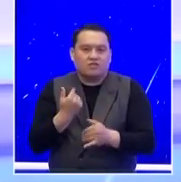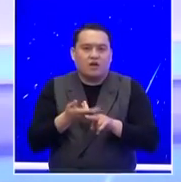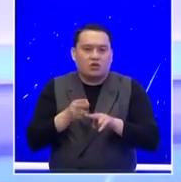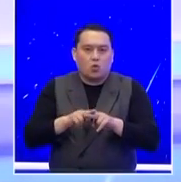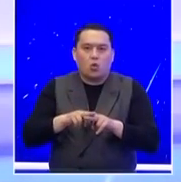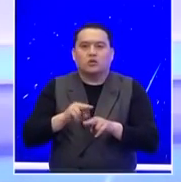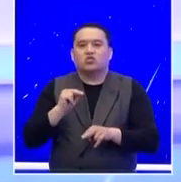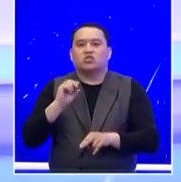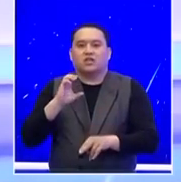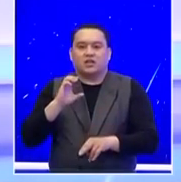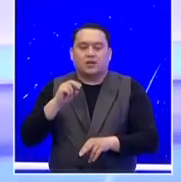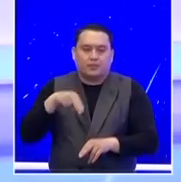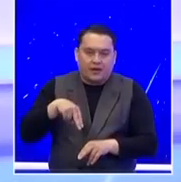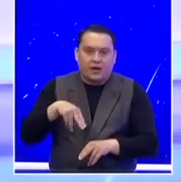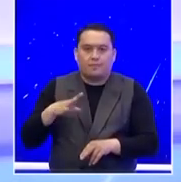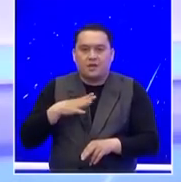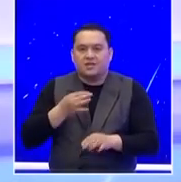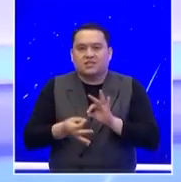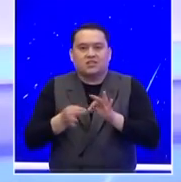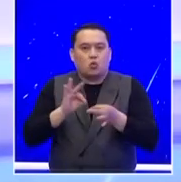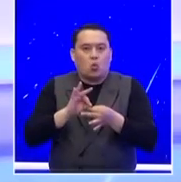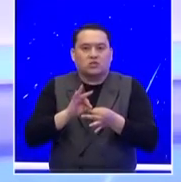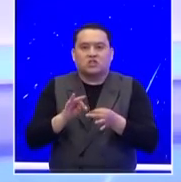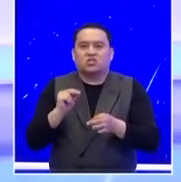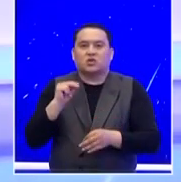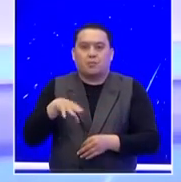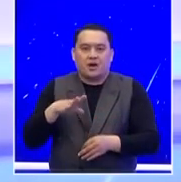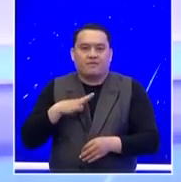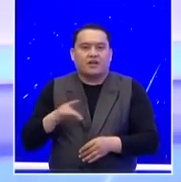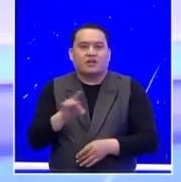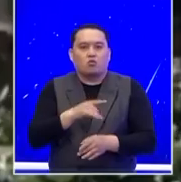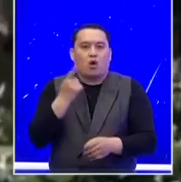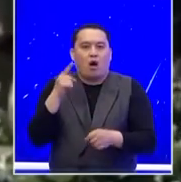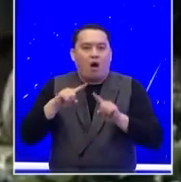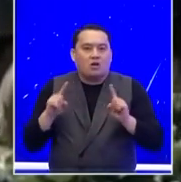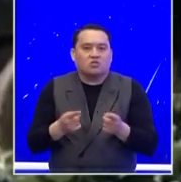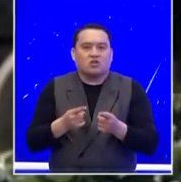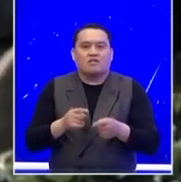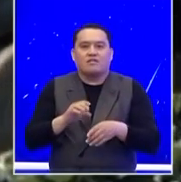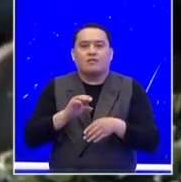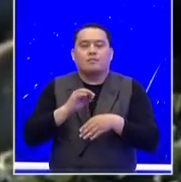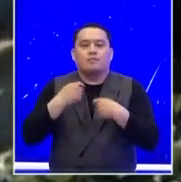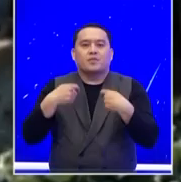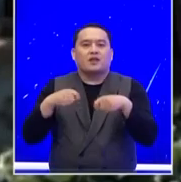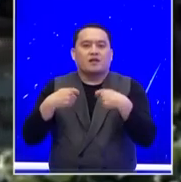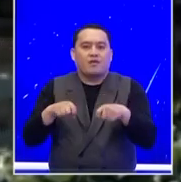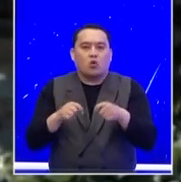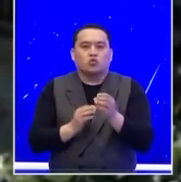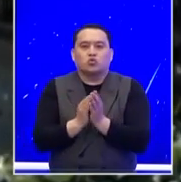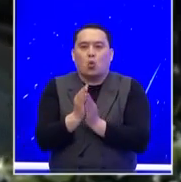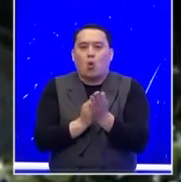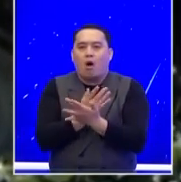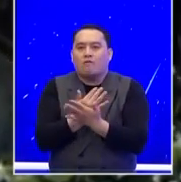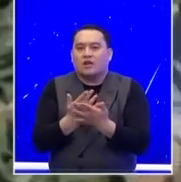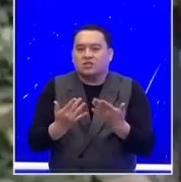в условиях пандемии с экспортом возникли сложности. В режиме ЧП в регионе введено ограничение на вывоз ранних овощей. Такие меры